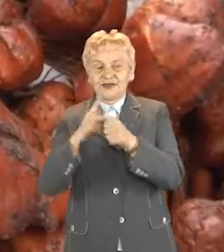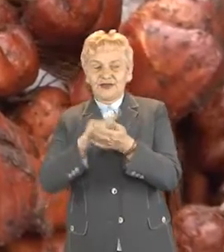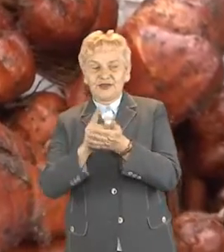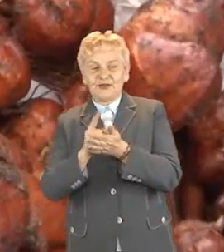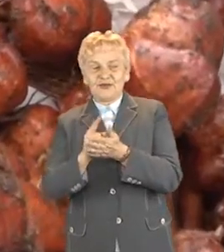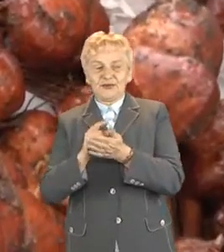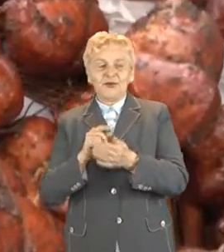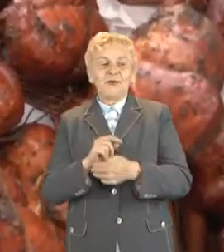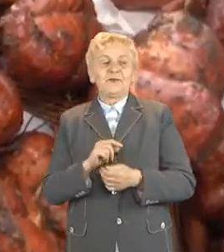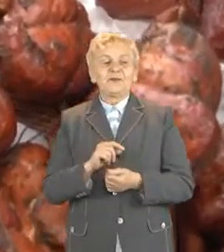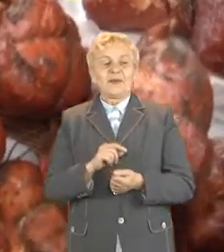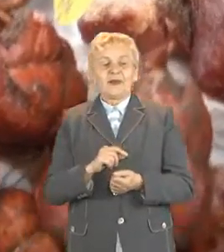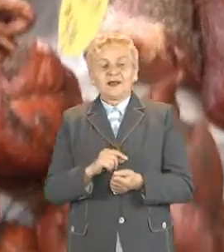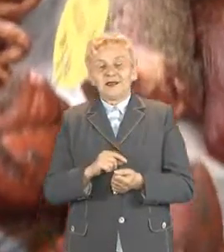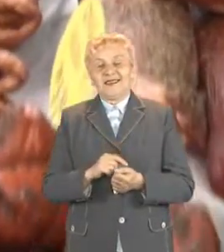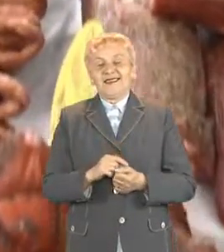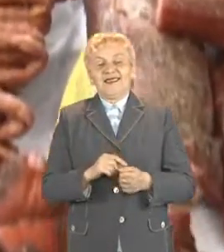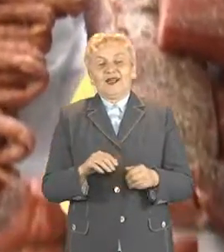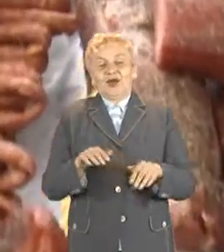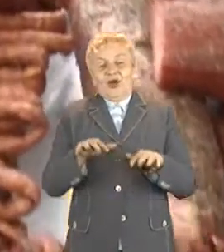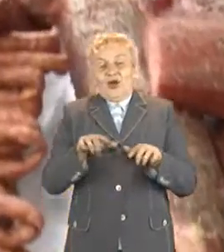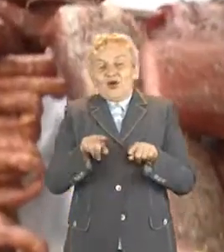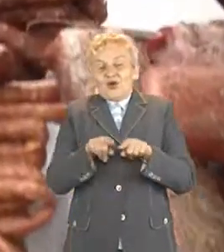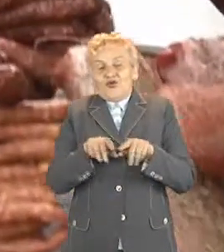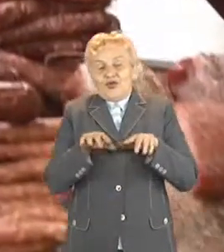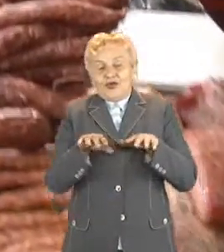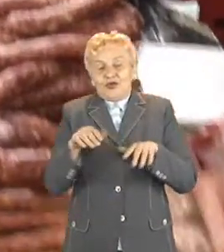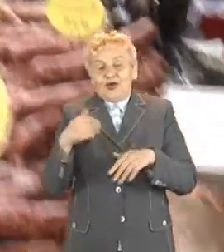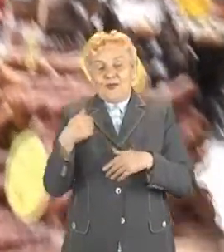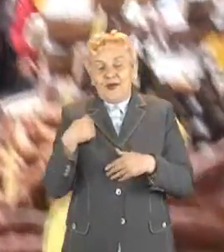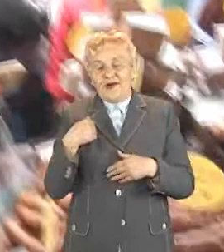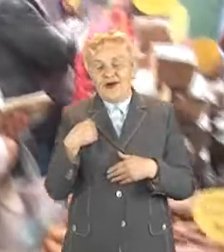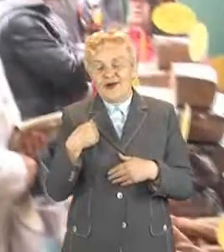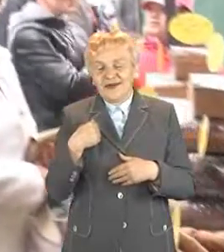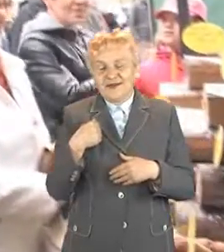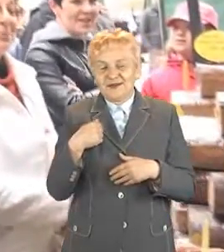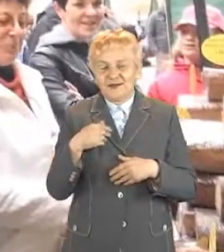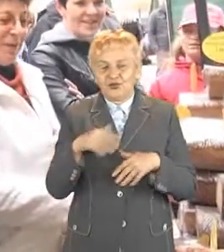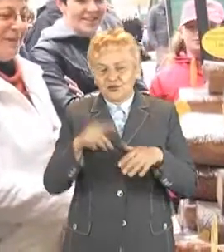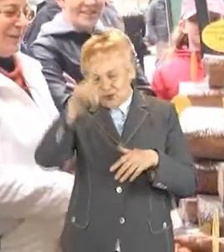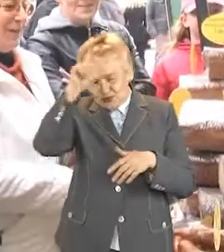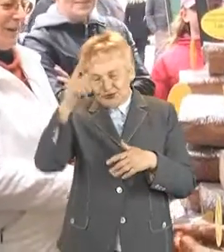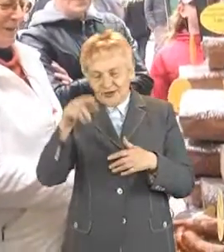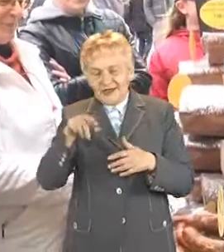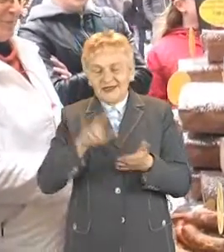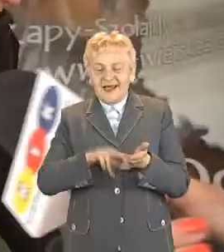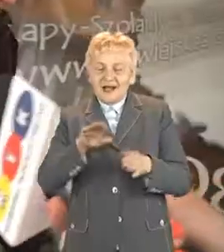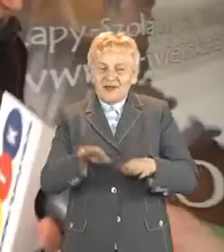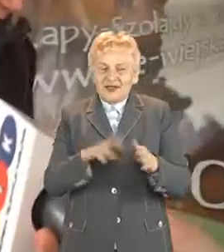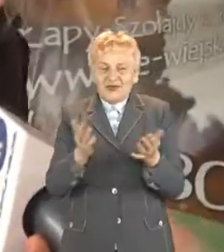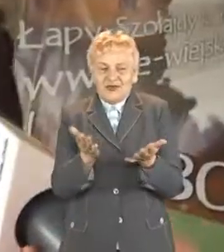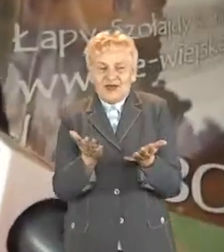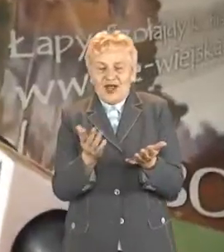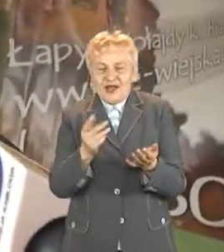No właśnie, a propos, prawdziwym oblężeniem mogło się pochwalić stoisko z tym, co my Polacy lubimy najbardziej. To są